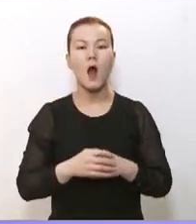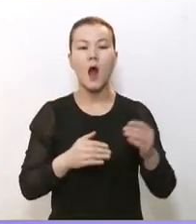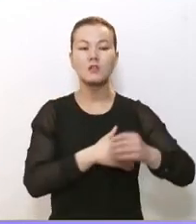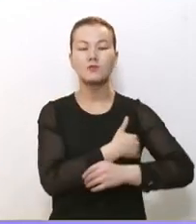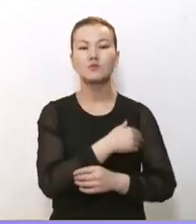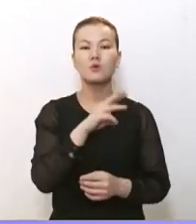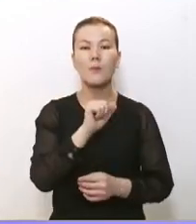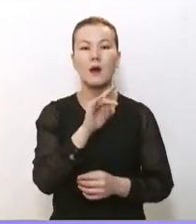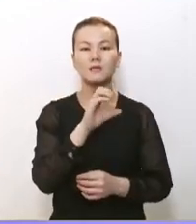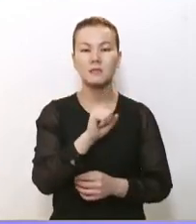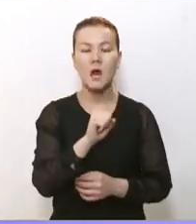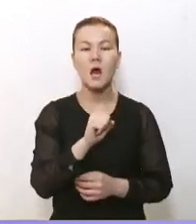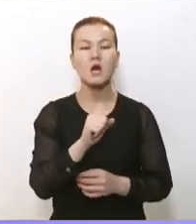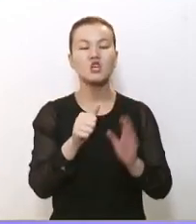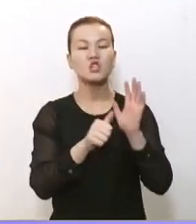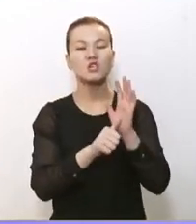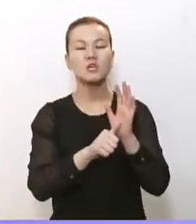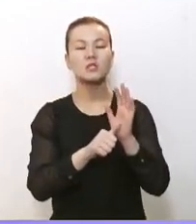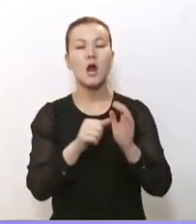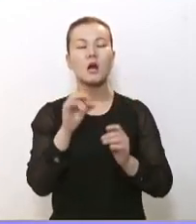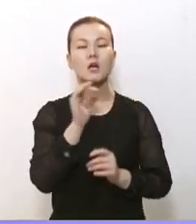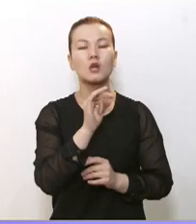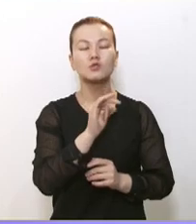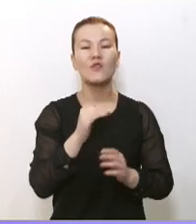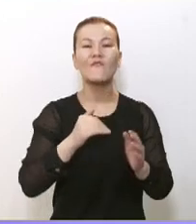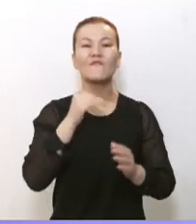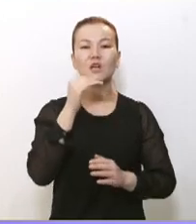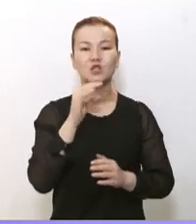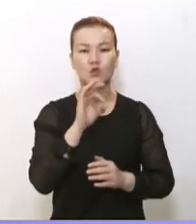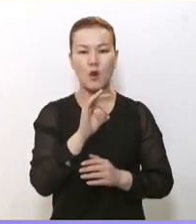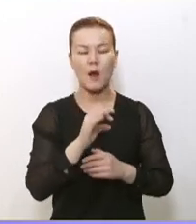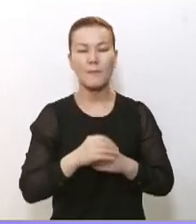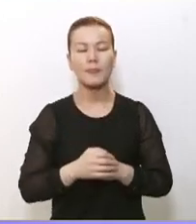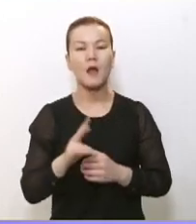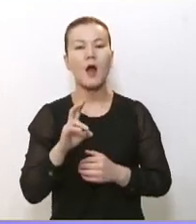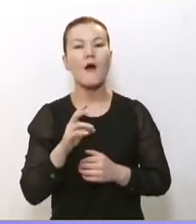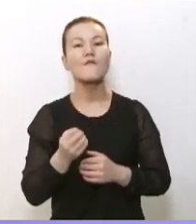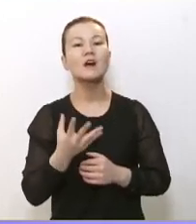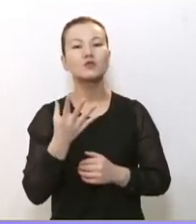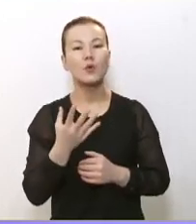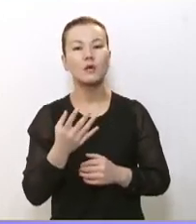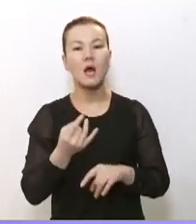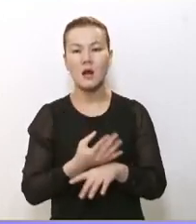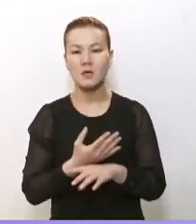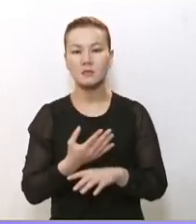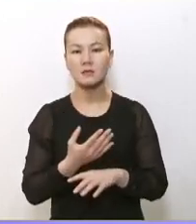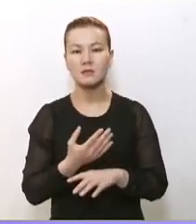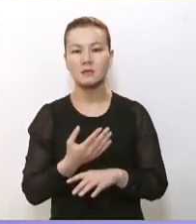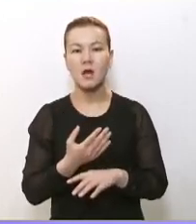температура Марса 6 градусов выше нуля. Во сколько